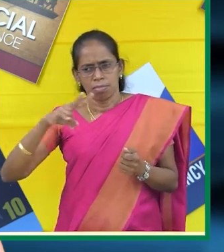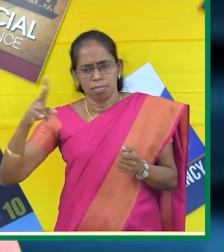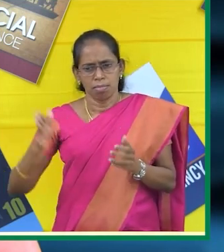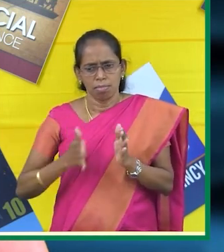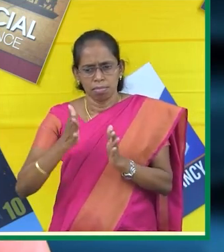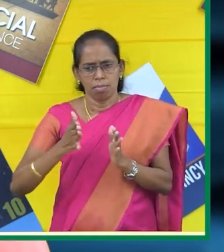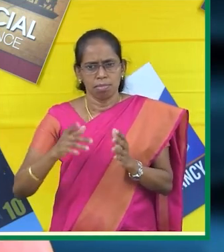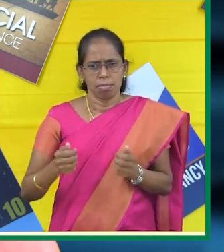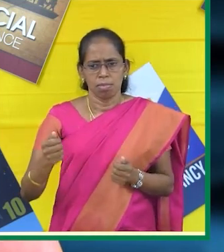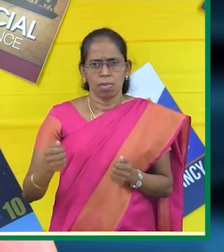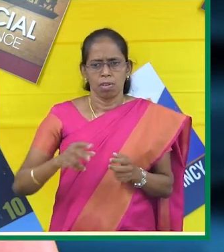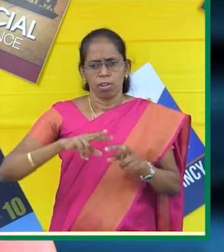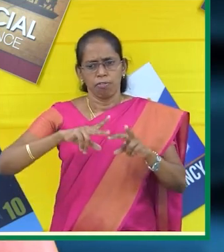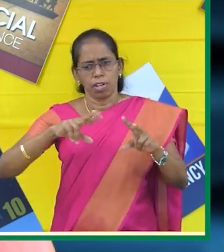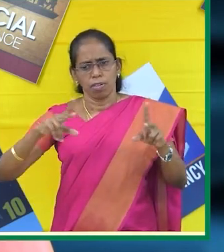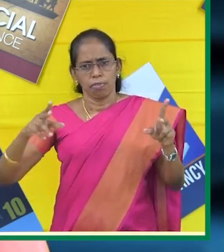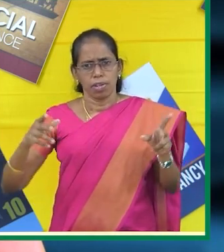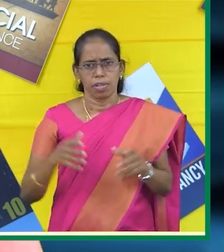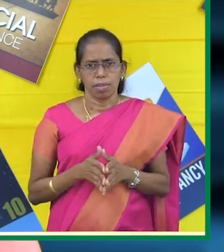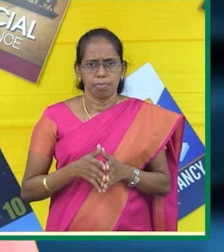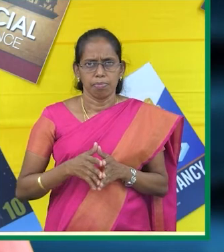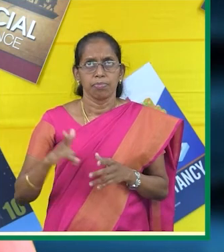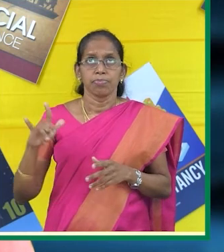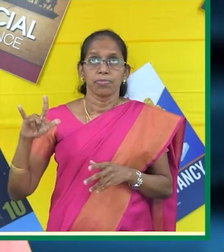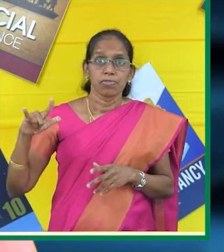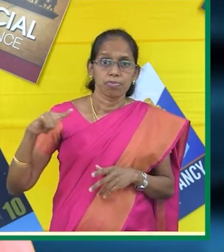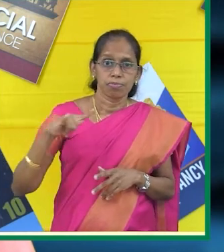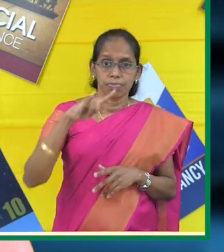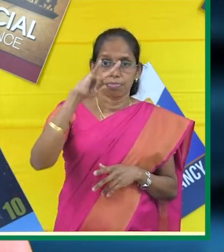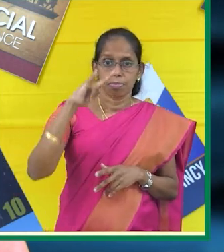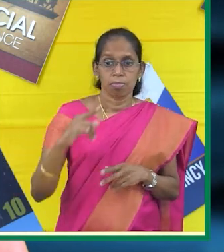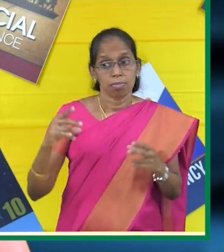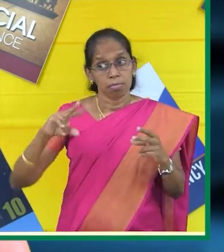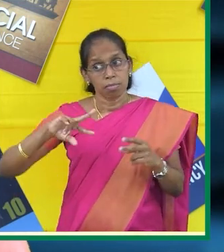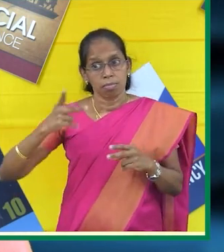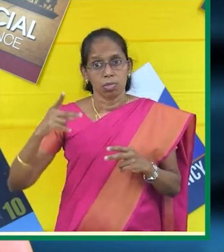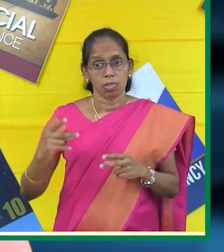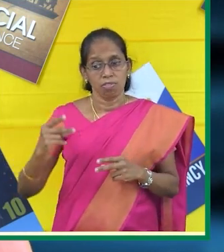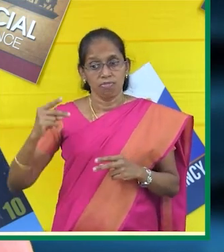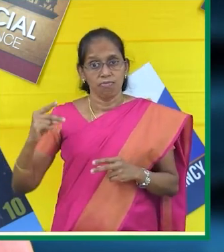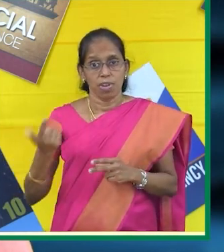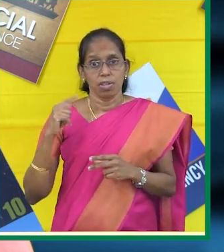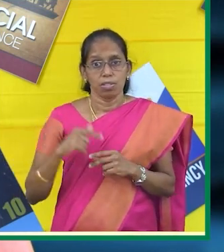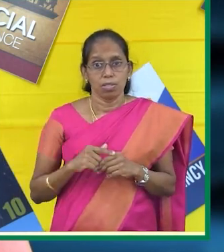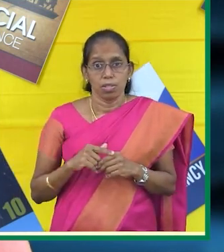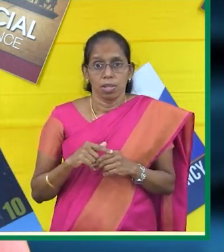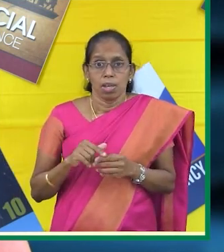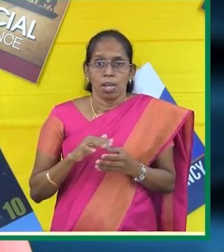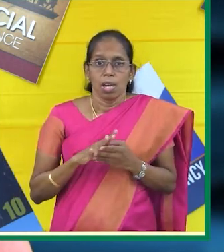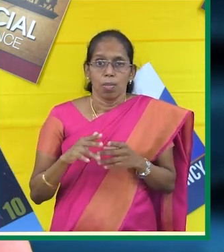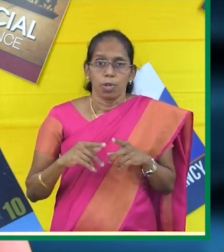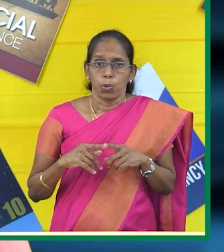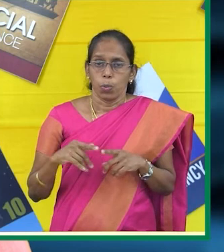போக்குவரத்து வழிகளை பார்க்குறோம். நமக்கு இன்றைக்கு விமானம் தான் பெருசாக இருக்குது. விமானத்தை விட வேகமாக செல்லக்கூடிய அளவில் டியூப், ஹைப்பர் லூப்